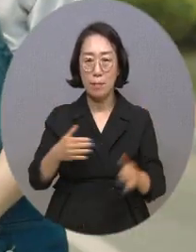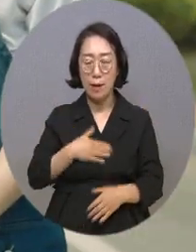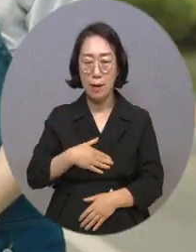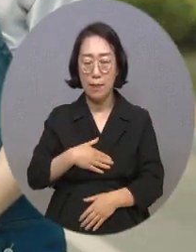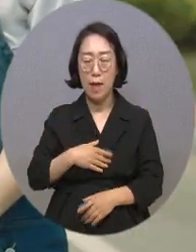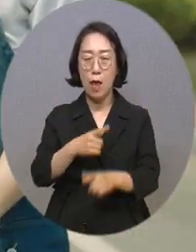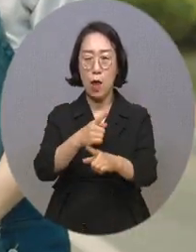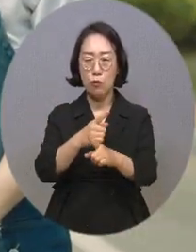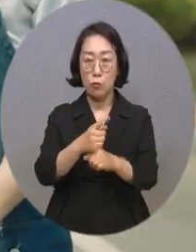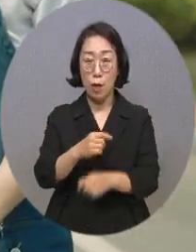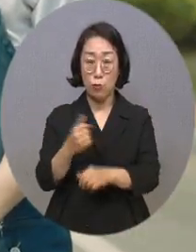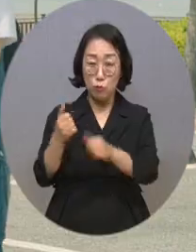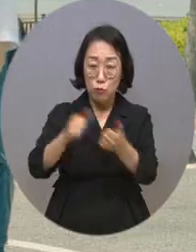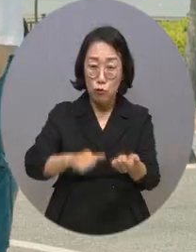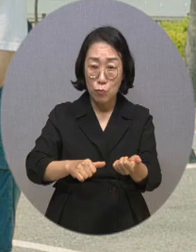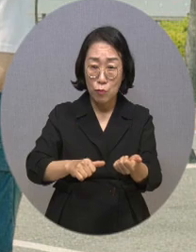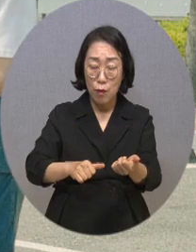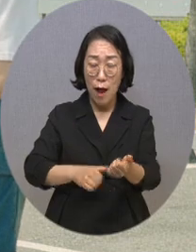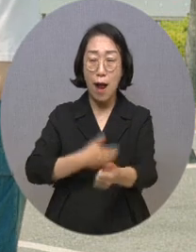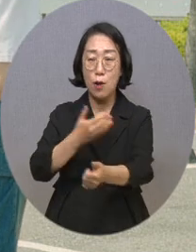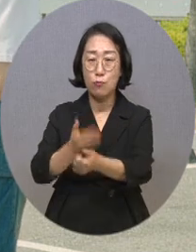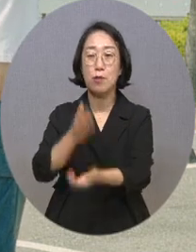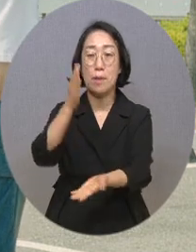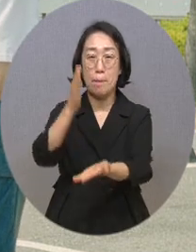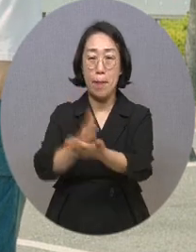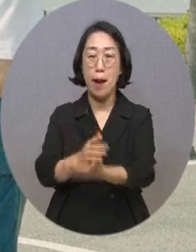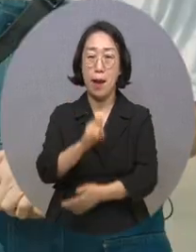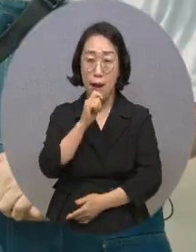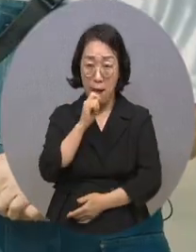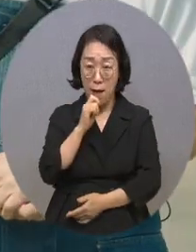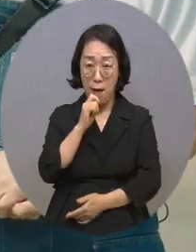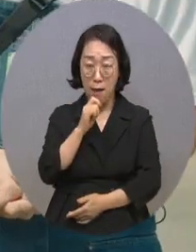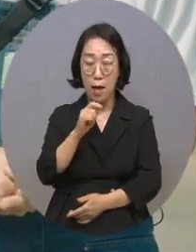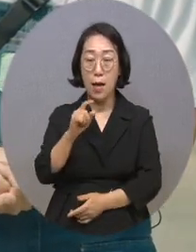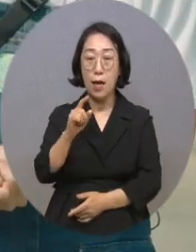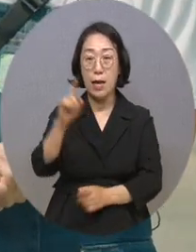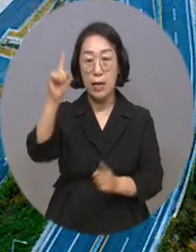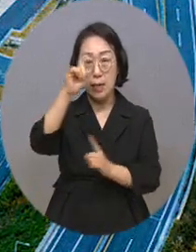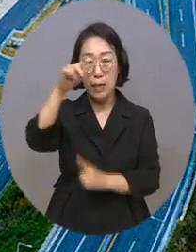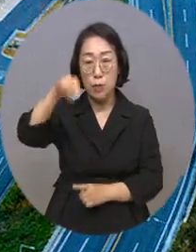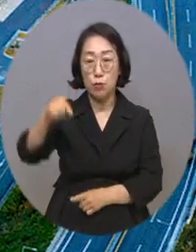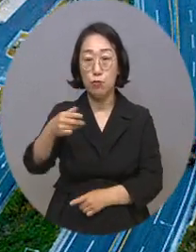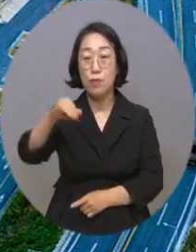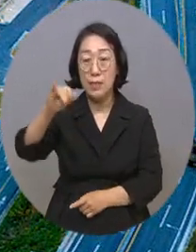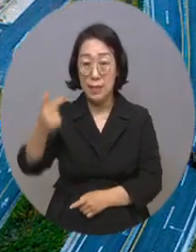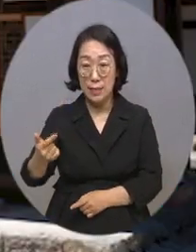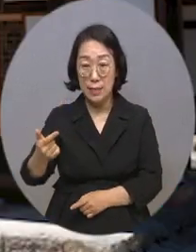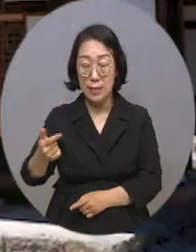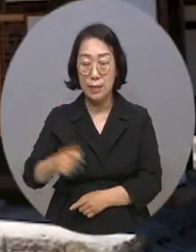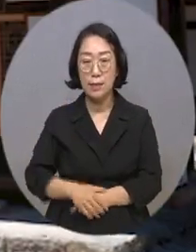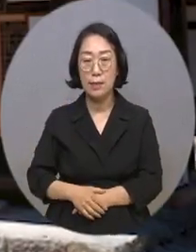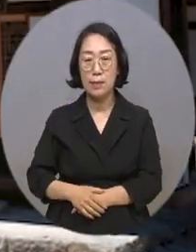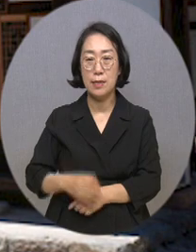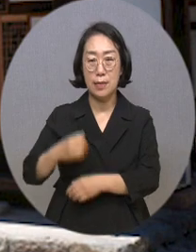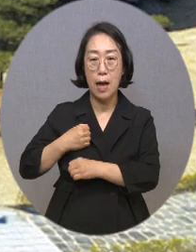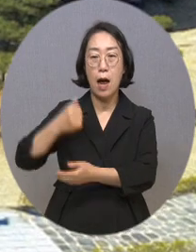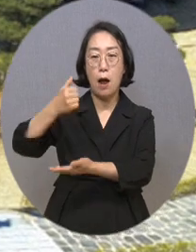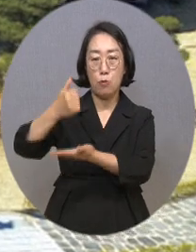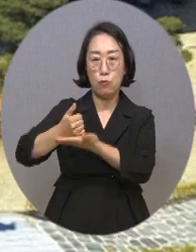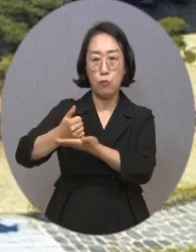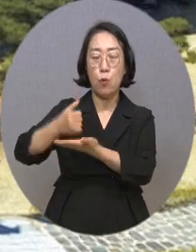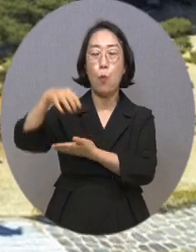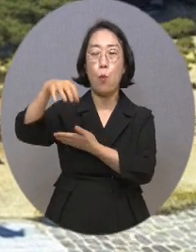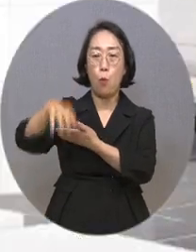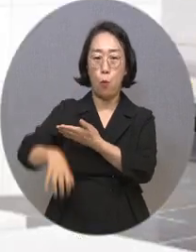죽음을 적에게 알리지 말라. 누구예요? 이순신 장군님. 네, 맞습니다. 여기가 이순신 장군이 적에게 조총을 맞고 전사하신 바로